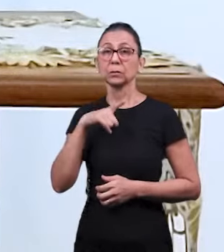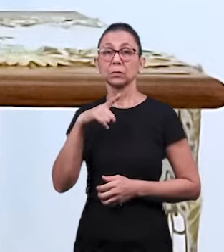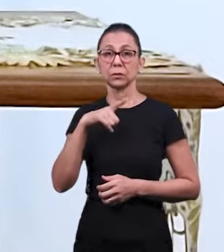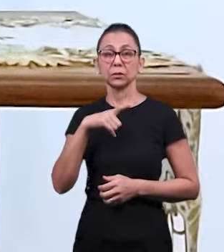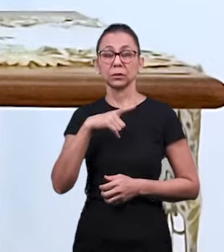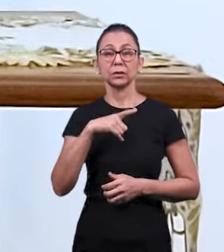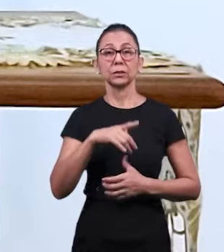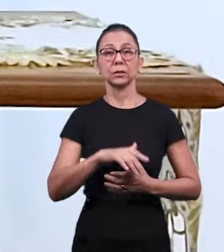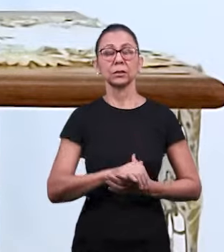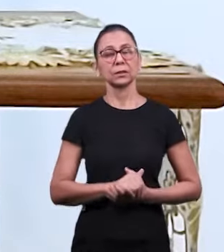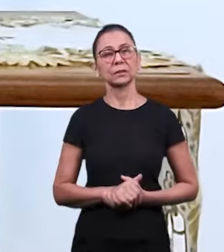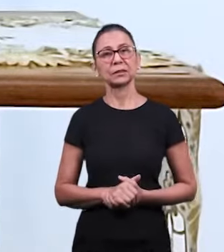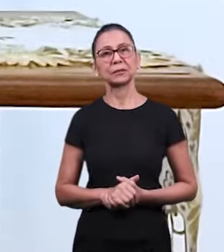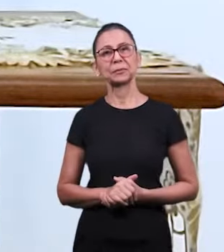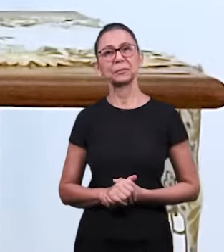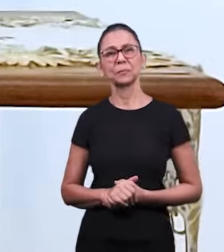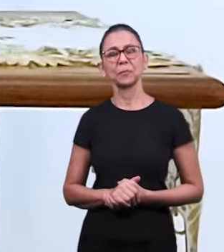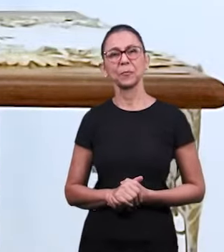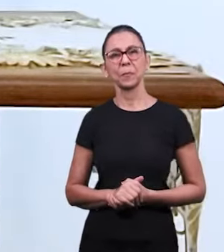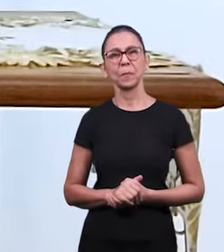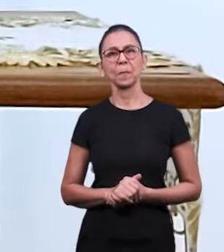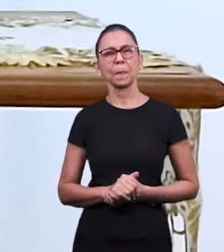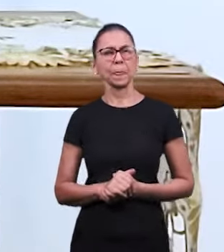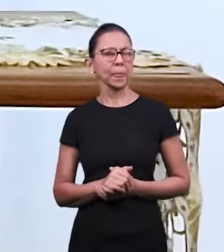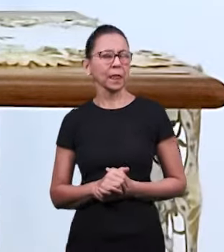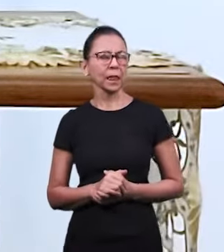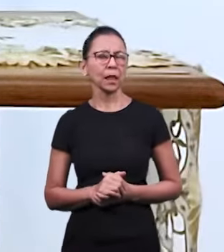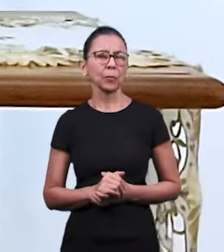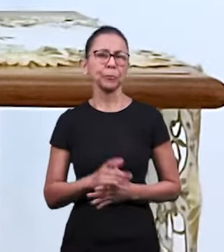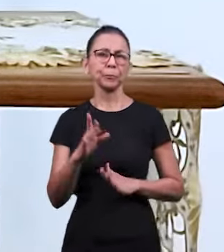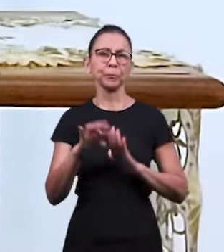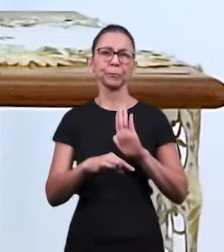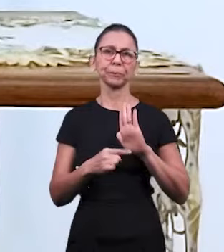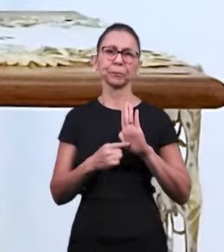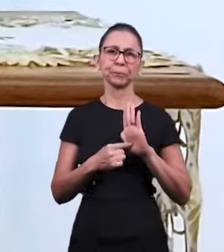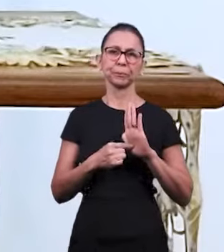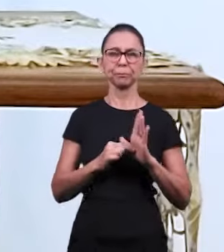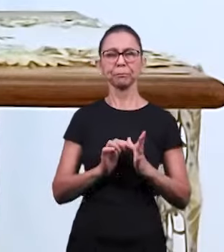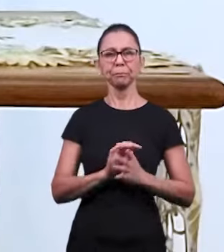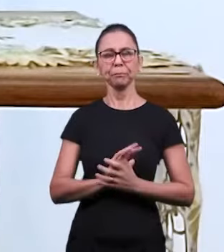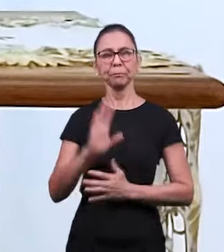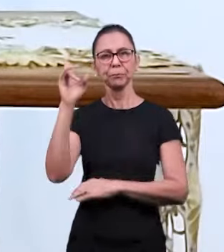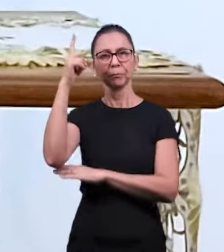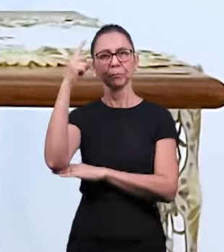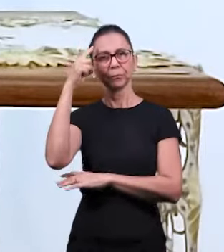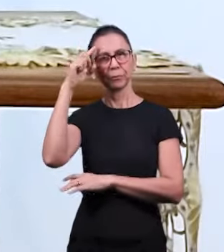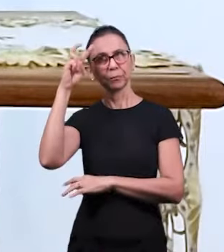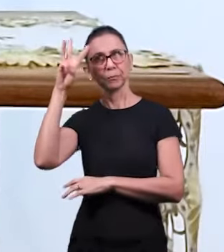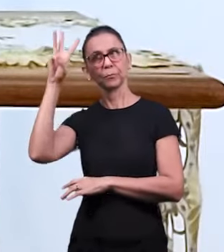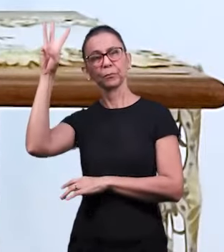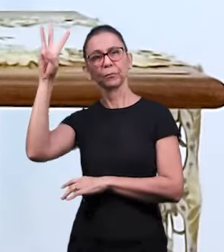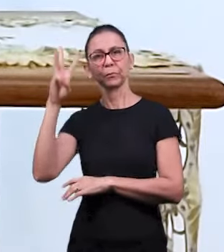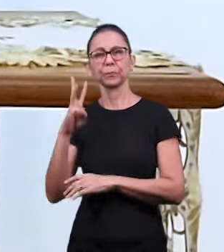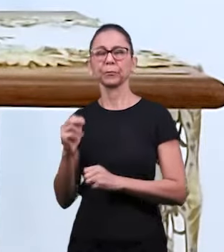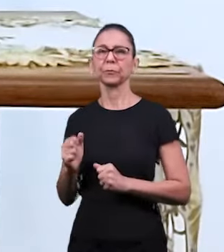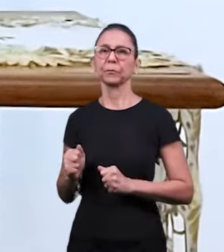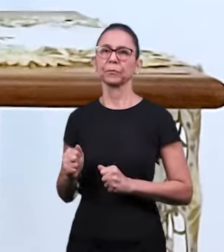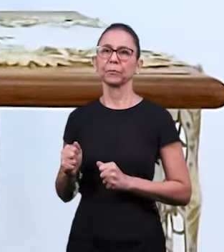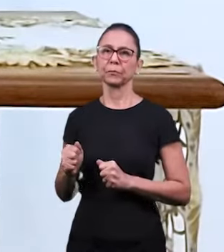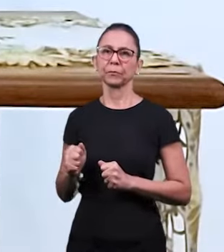Давид, он возвращался с поездки, когда он пришел со своими